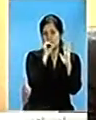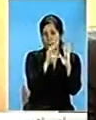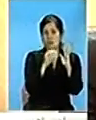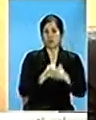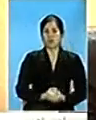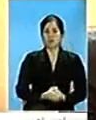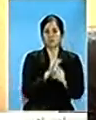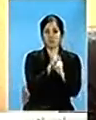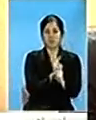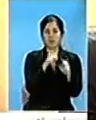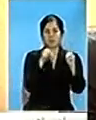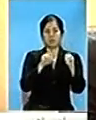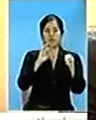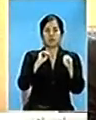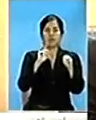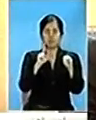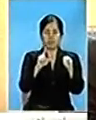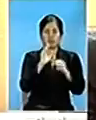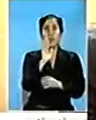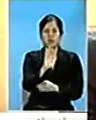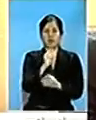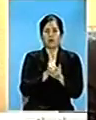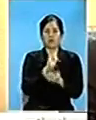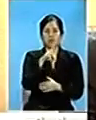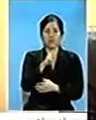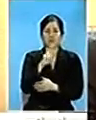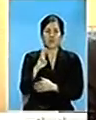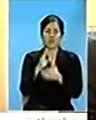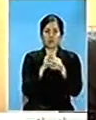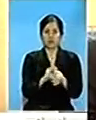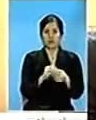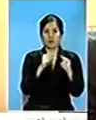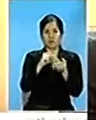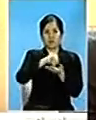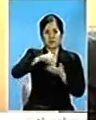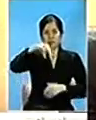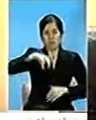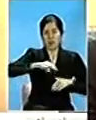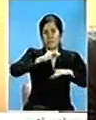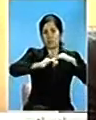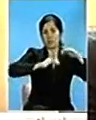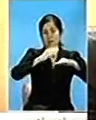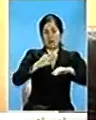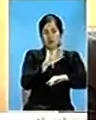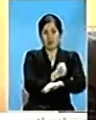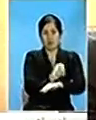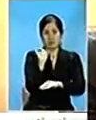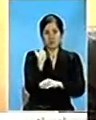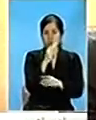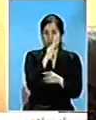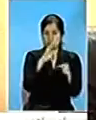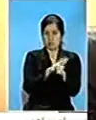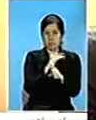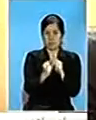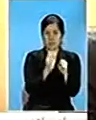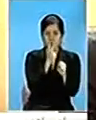ตามมาตรา41ของพระราชบัญญัติสภาพัฒนาการเมืองเมื่อครบกำหนด3ปี